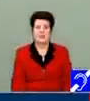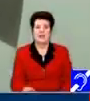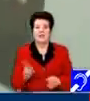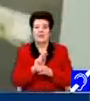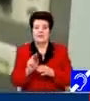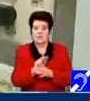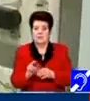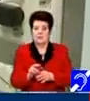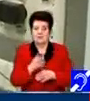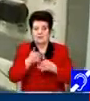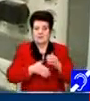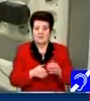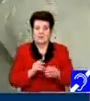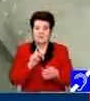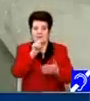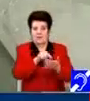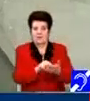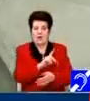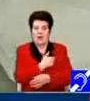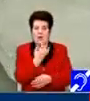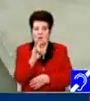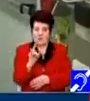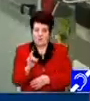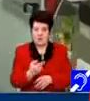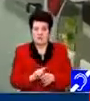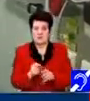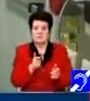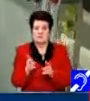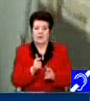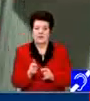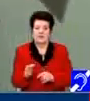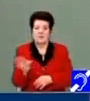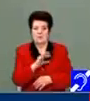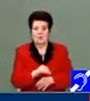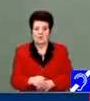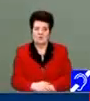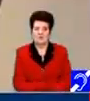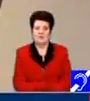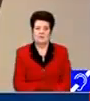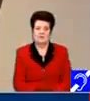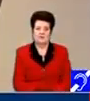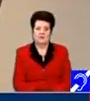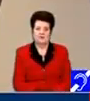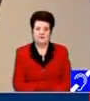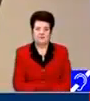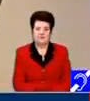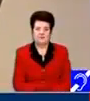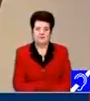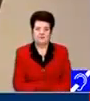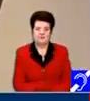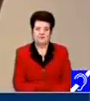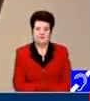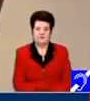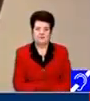Tratamentul a ajuns în sfârșit la copil și atât medicii cât și părinții sunt pregătiți pentru orice. Prøver å forberede oss på at det ikke sikkert